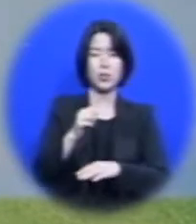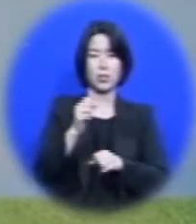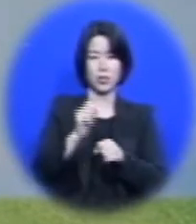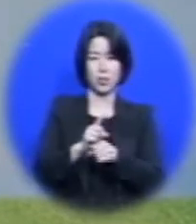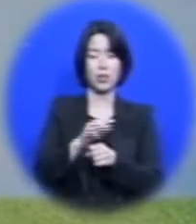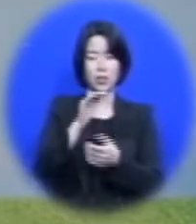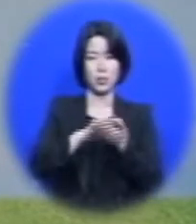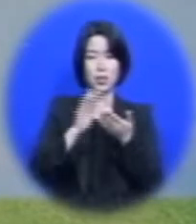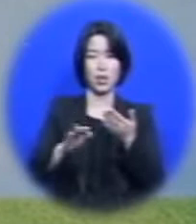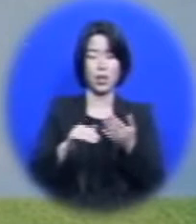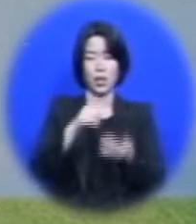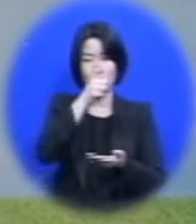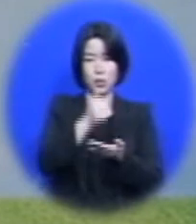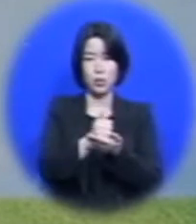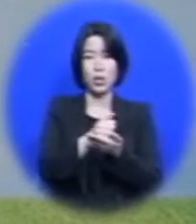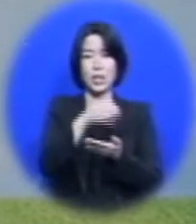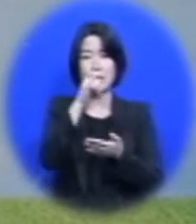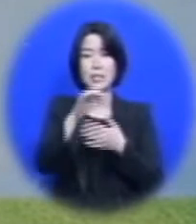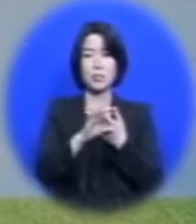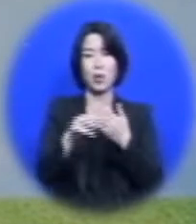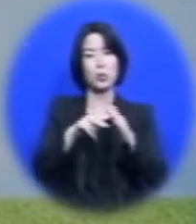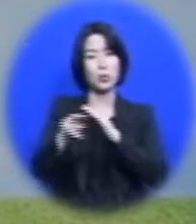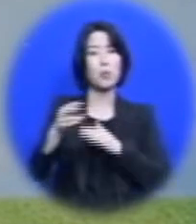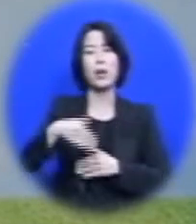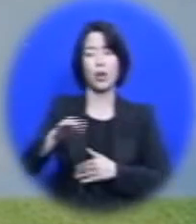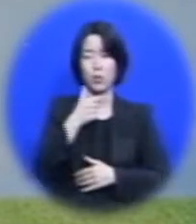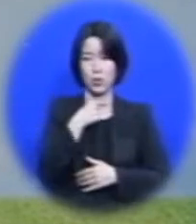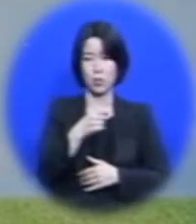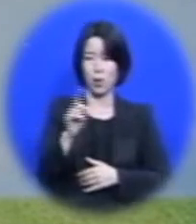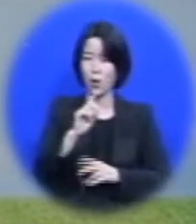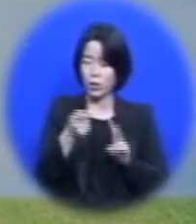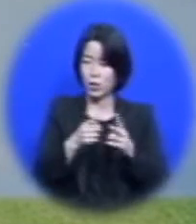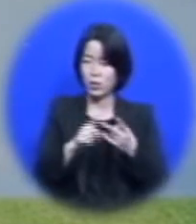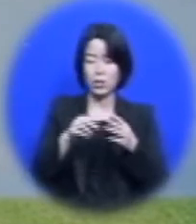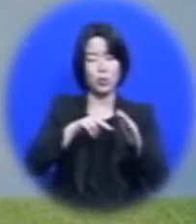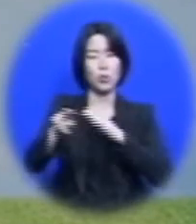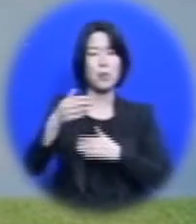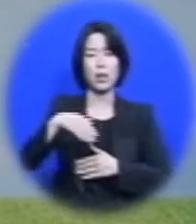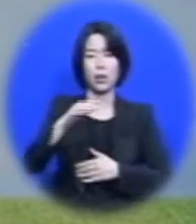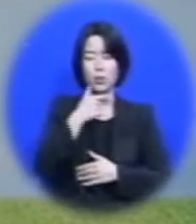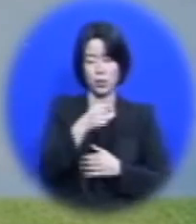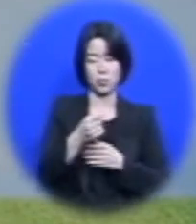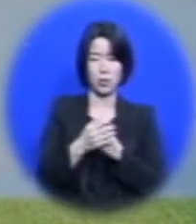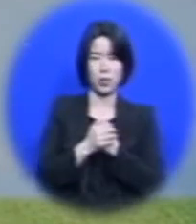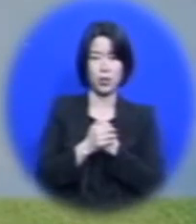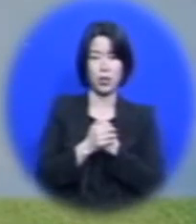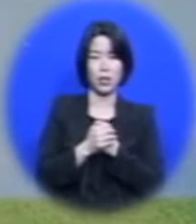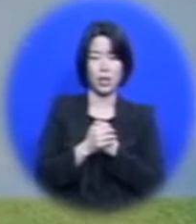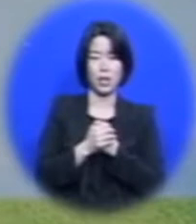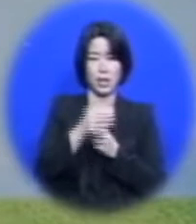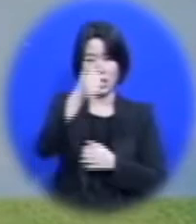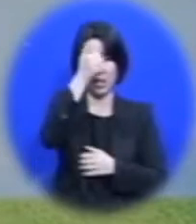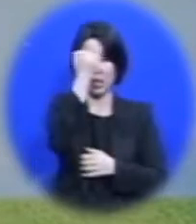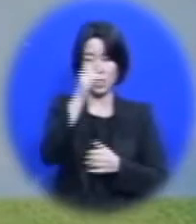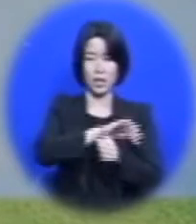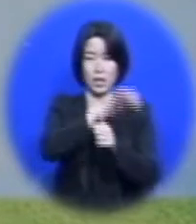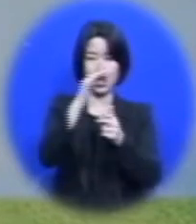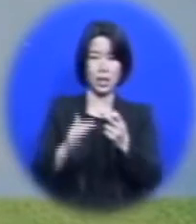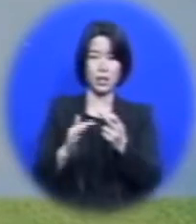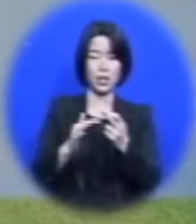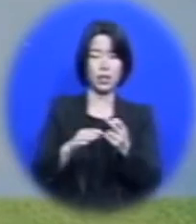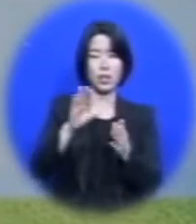죄를 짓고 나면은 도망가고 싶어집니다. 어떻든지 도망가고 싶어집니다. 에덴 동산에서 아담과